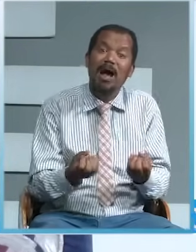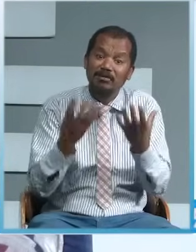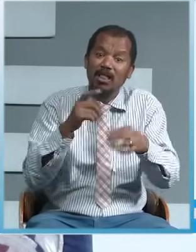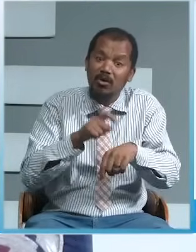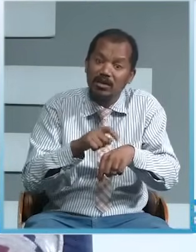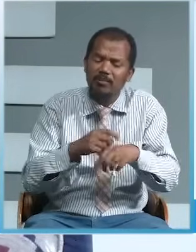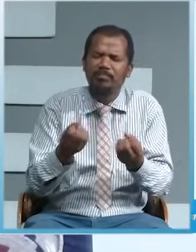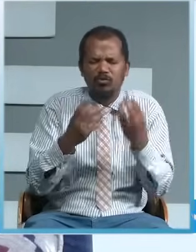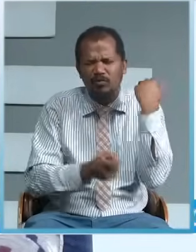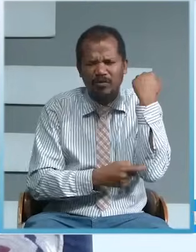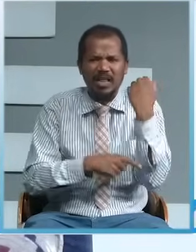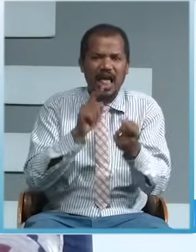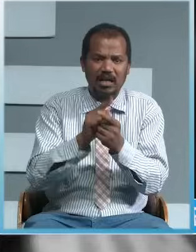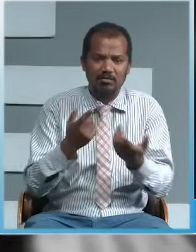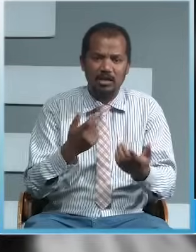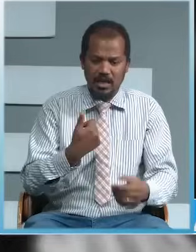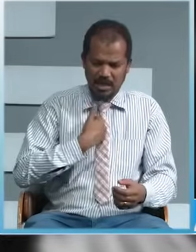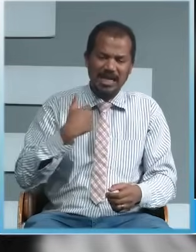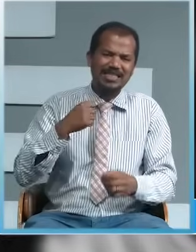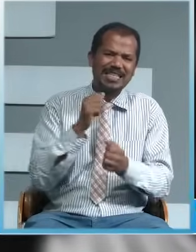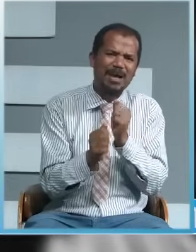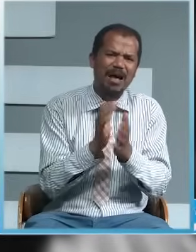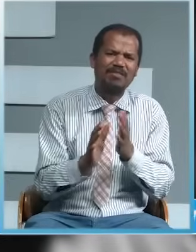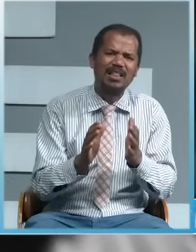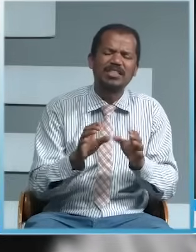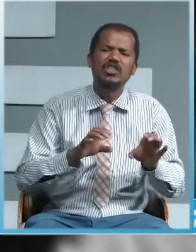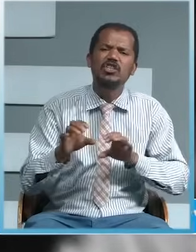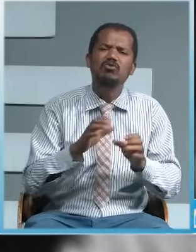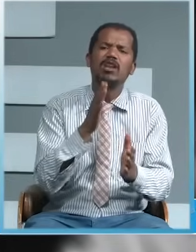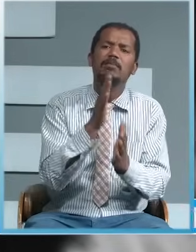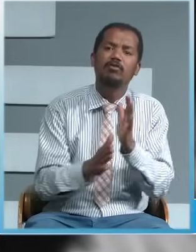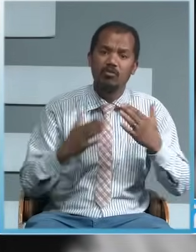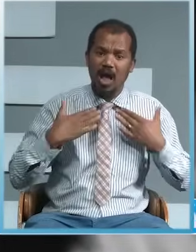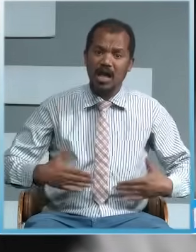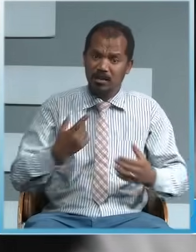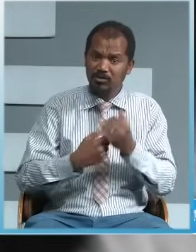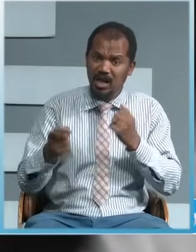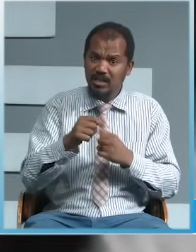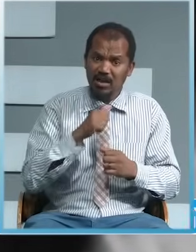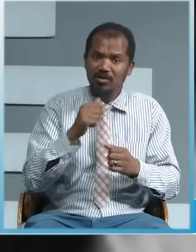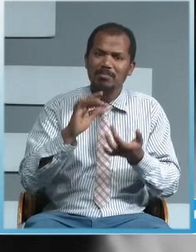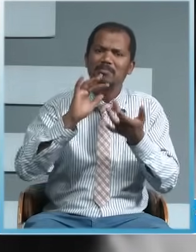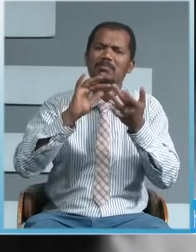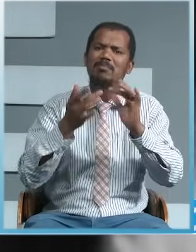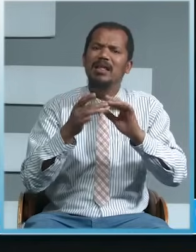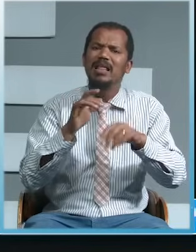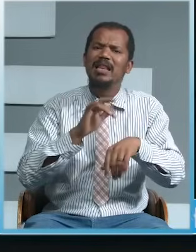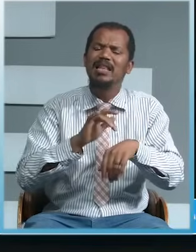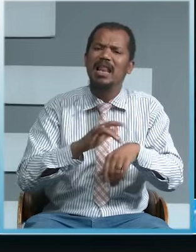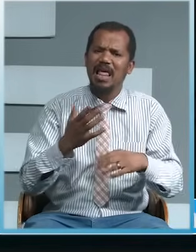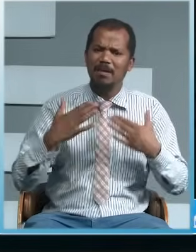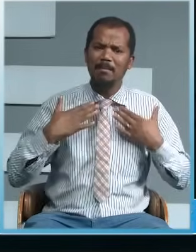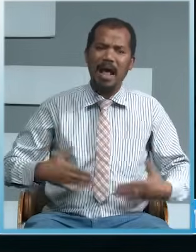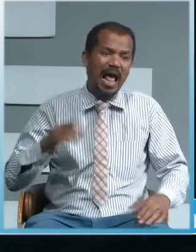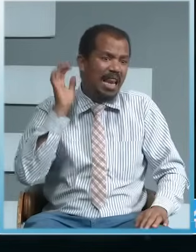يوكزي بزو فتناوس تيقات ماتشو يه راسن يماد فات هونت درقيتون لامي فات سمو عقال بچا سايحون با مهبرا يدرقات هون